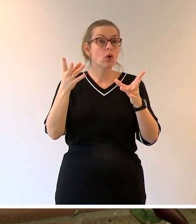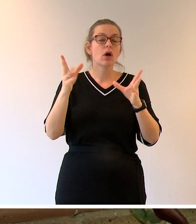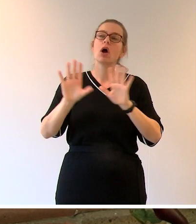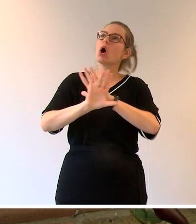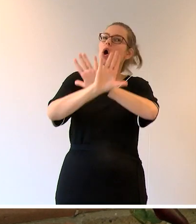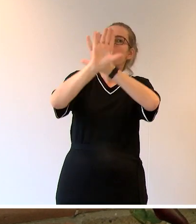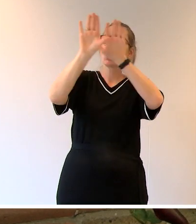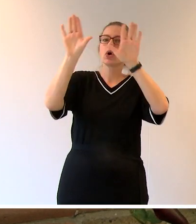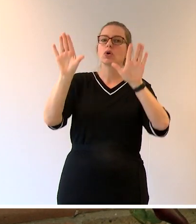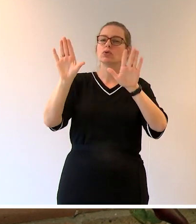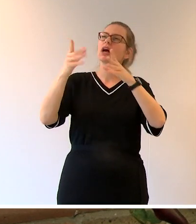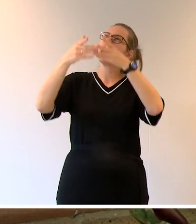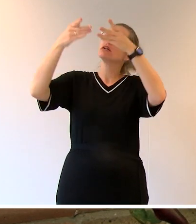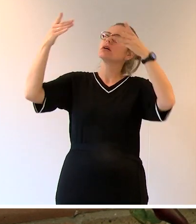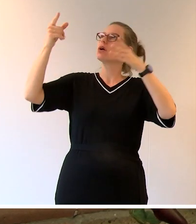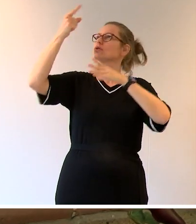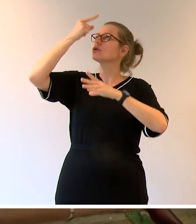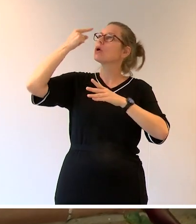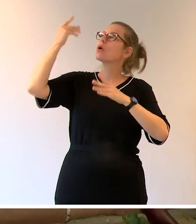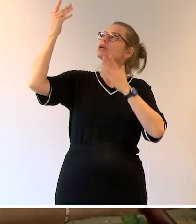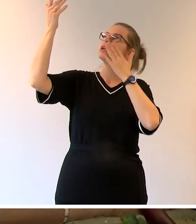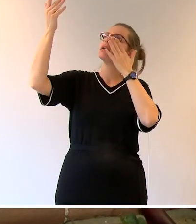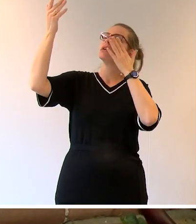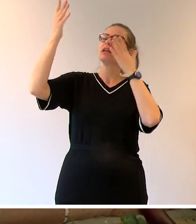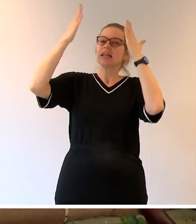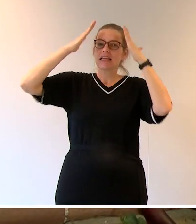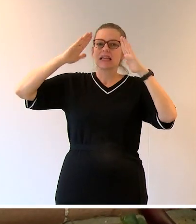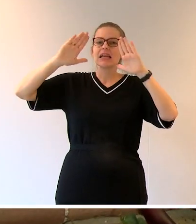Groet aan de grote koning. Ere zij God.